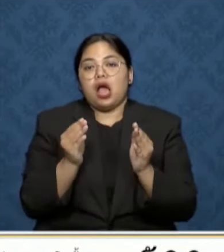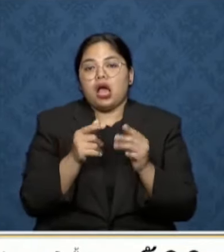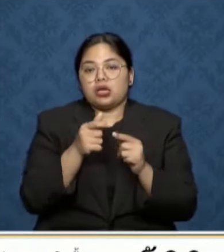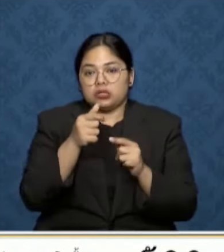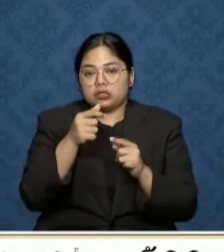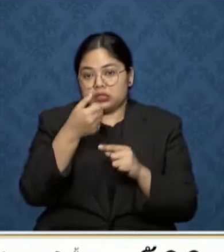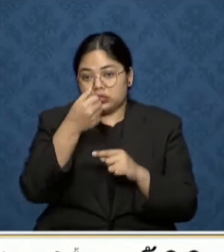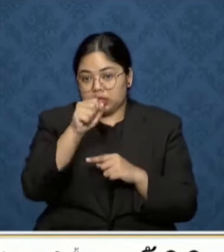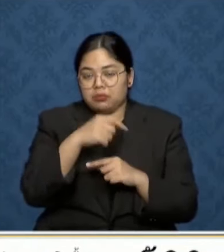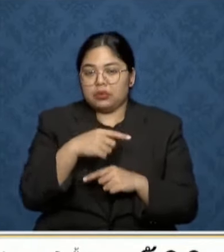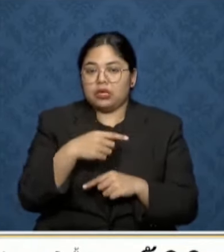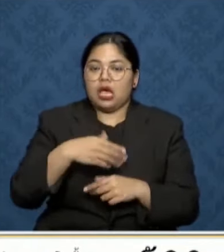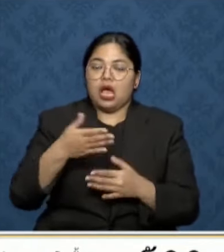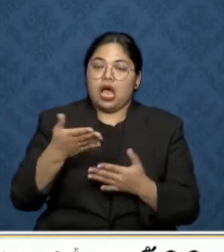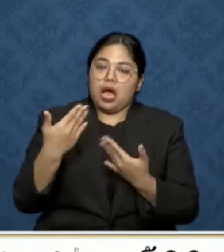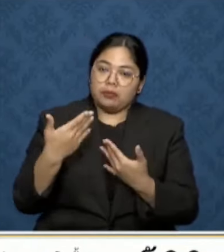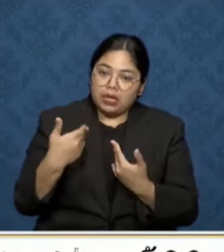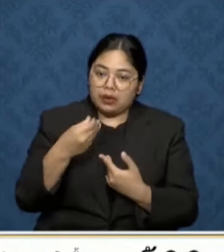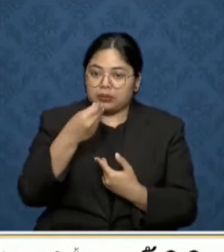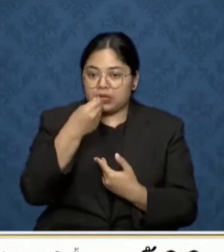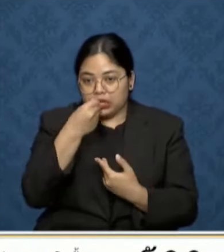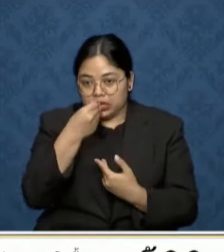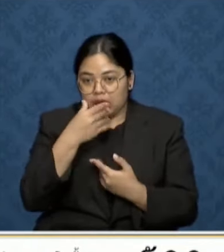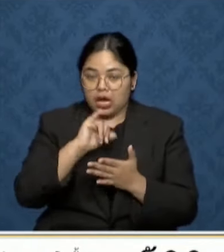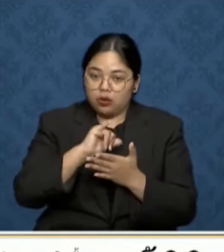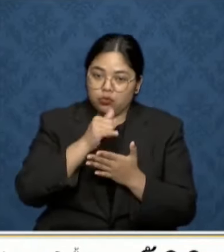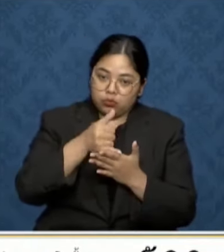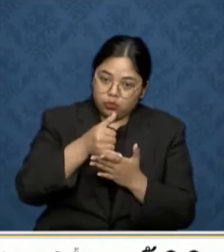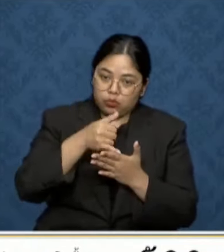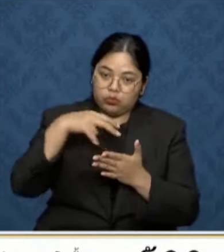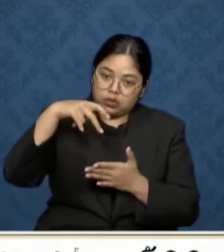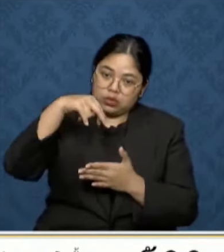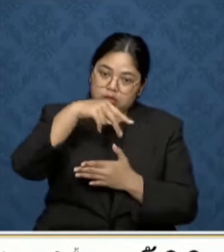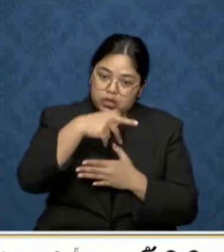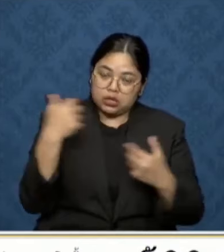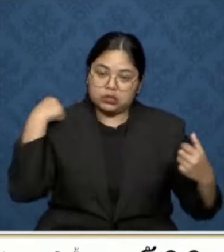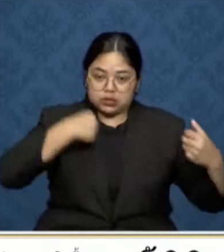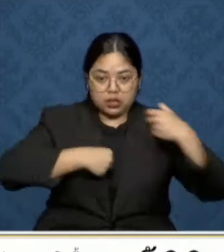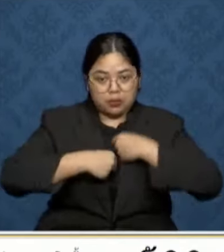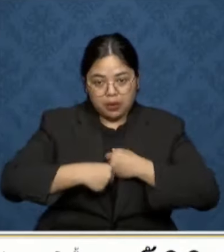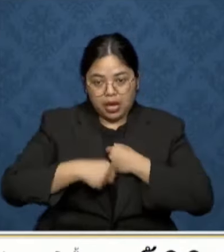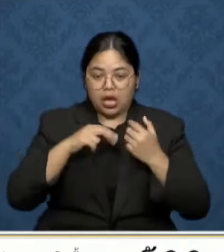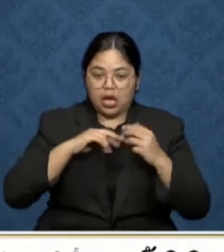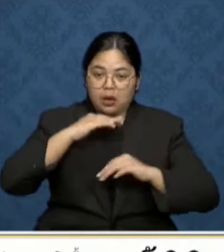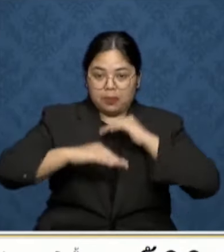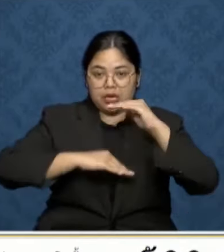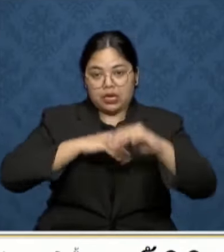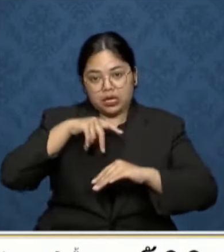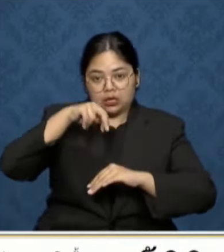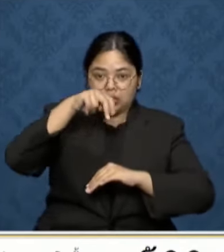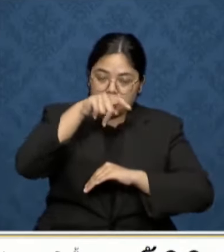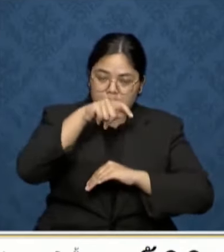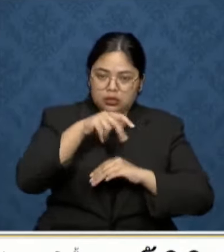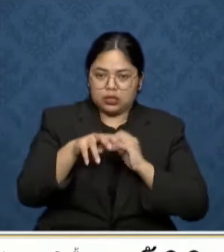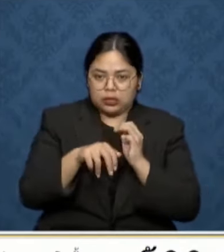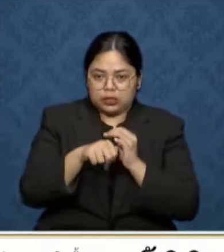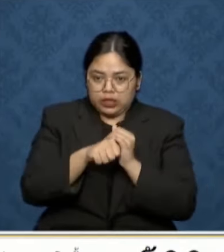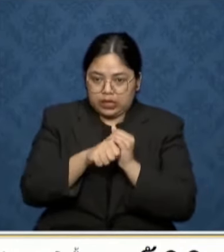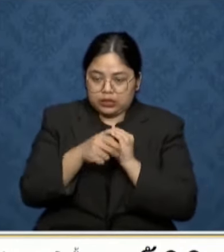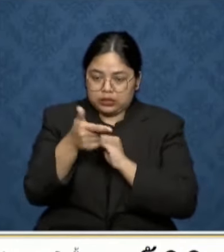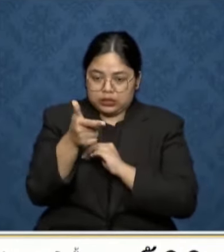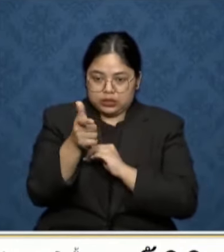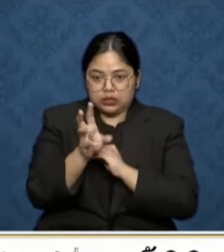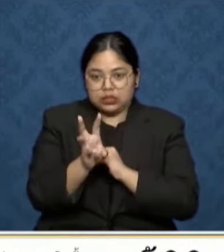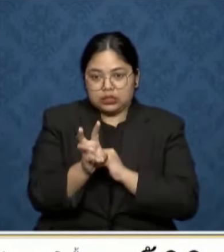มีกนข้าว ลางหนาแลงฟัน ลุกจที่นอน ใช้หองน้ำเคลอนที่ สูมใ่เสอผ้า ขึ้ลบันดาย อาบน้ำกลนอุจละ กลนปสสวะ